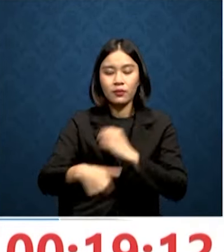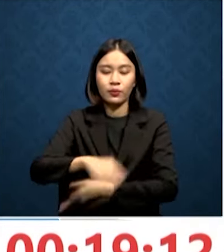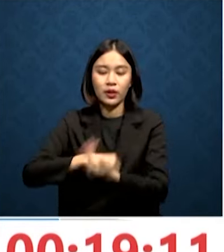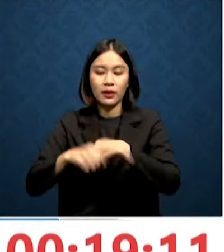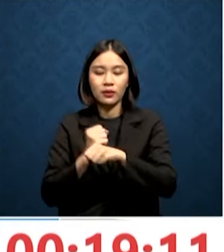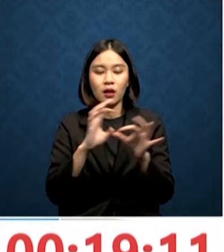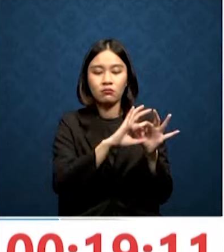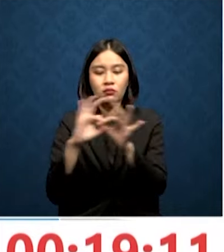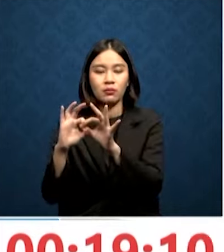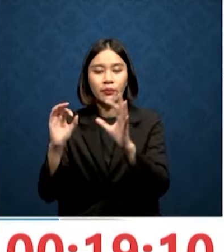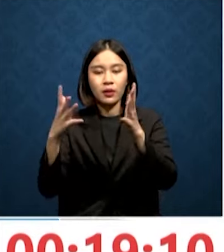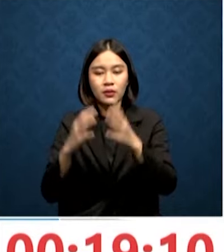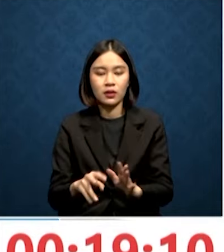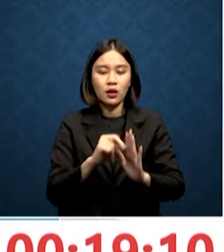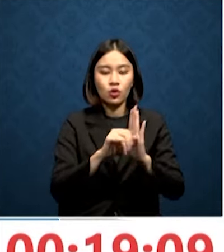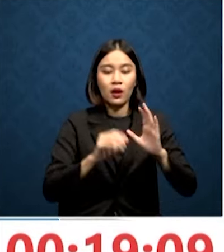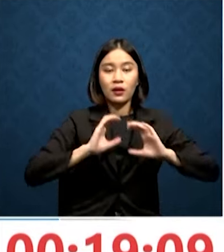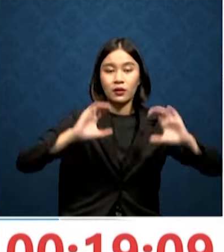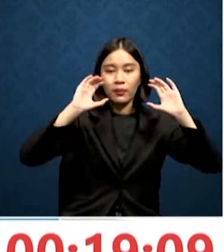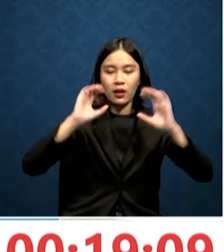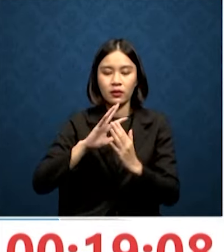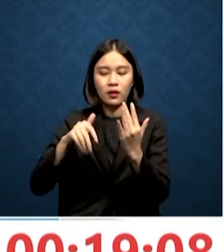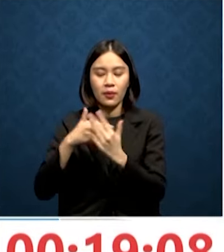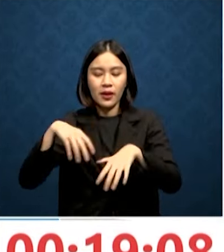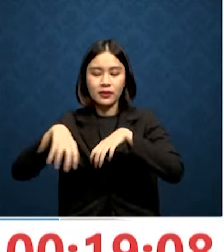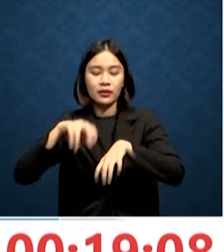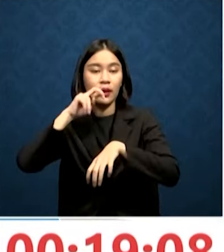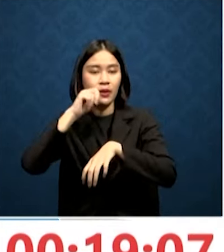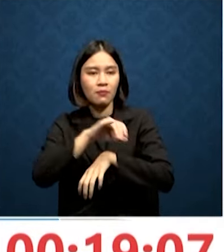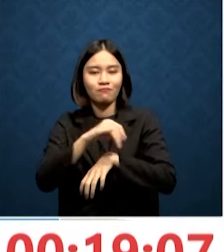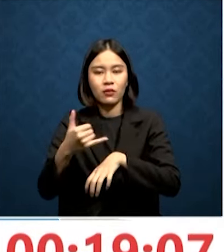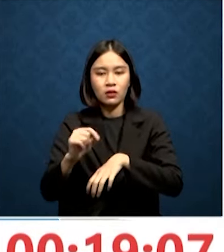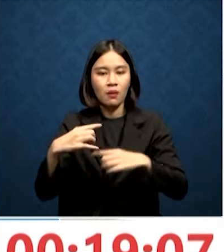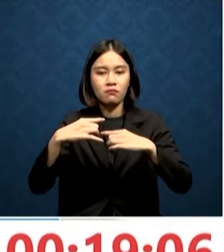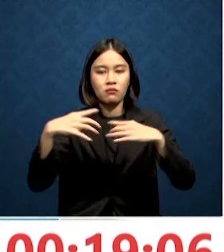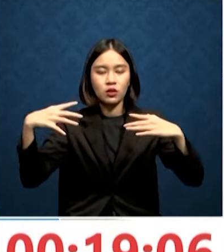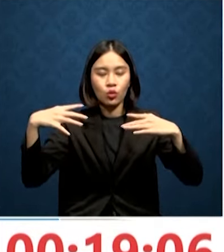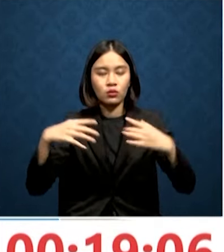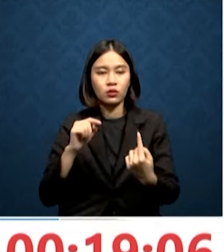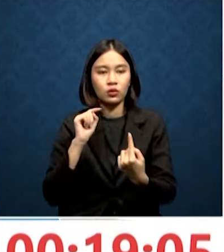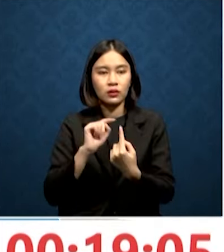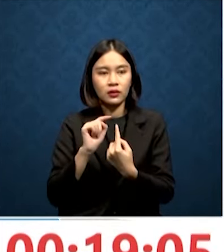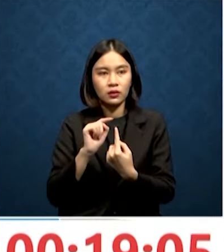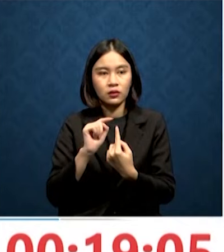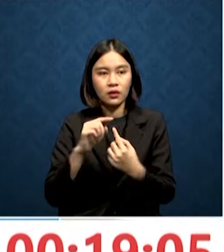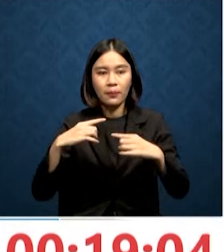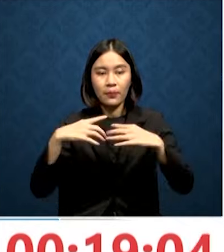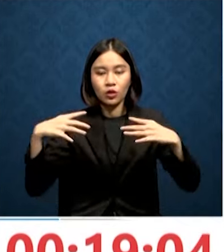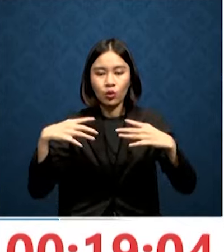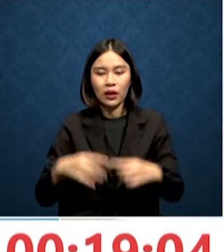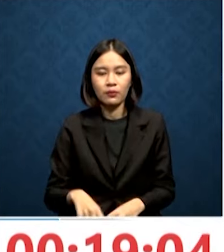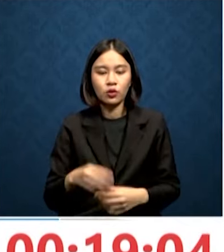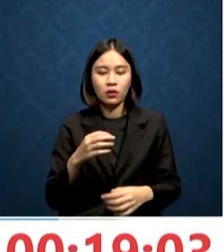ตินโยบายของรัฐบาลและแผนการจัดการน้ำบางครั้งไม่สอดคล้องกับสถานการณ์จริง